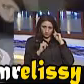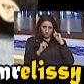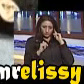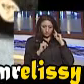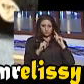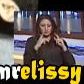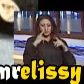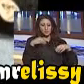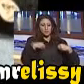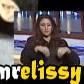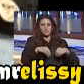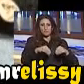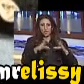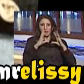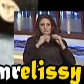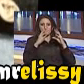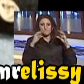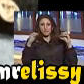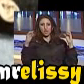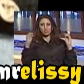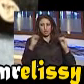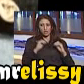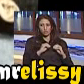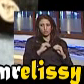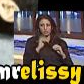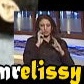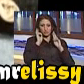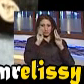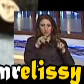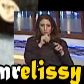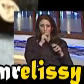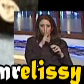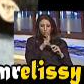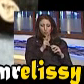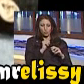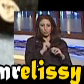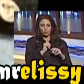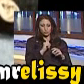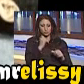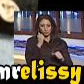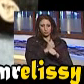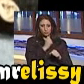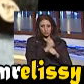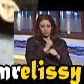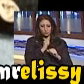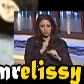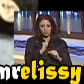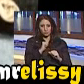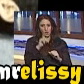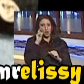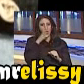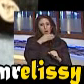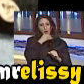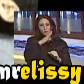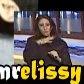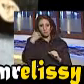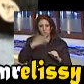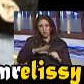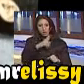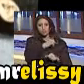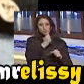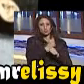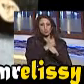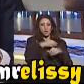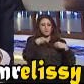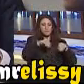بائع البطاطا وبيروي فيه الطفل قصته في الفيديو قائلا انه بيعمل بعد وفاة والده للانفاق على